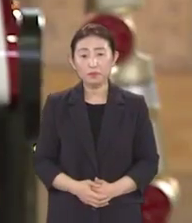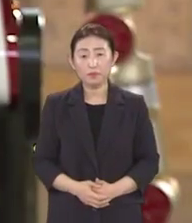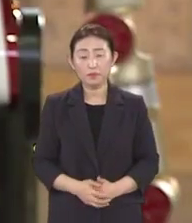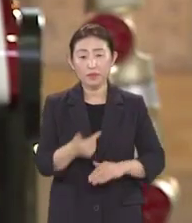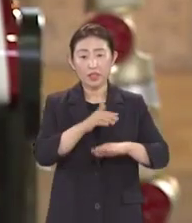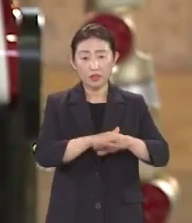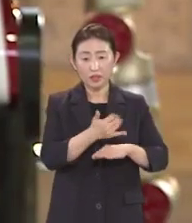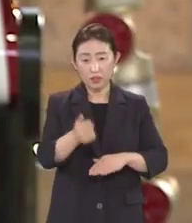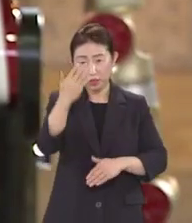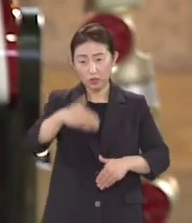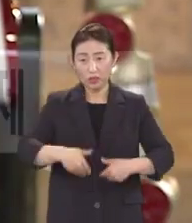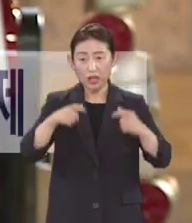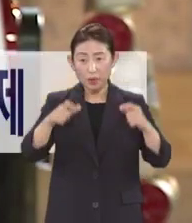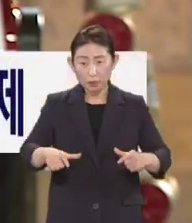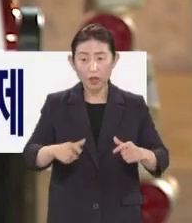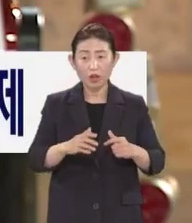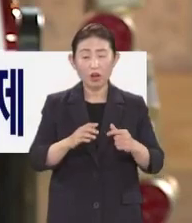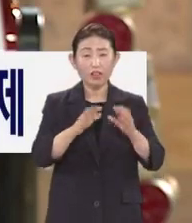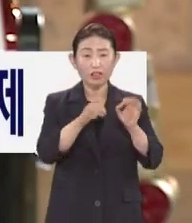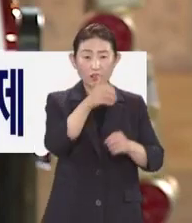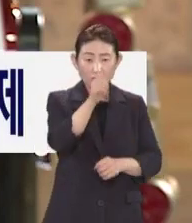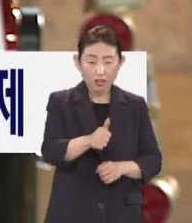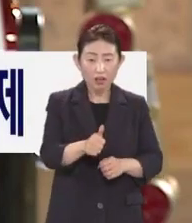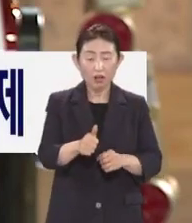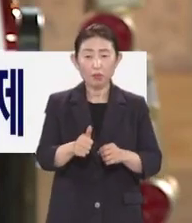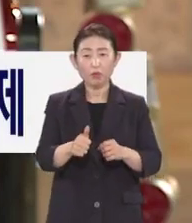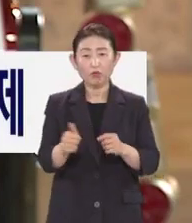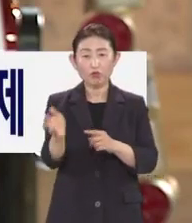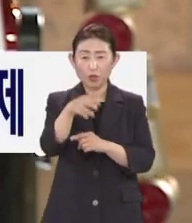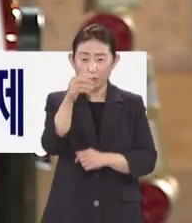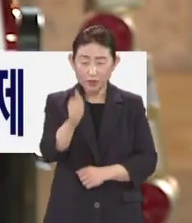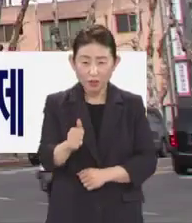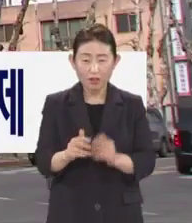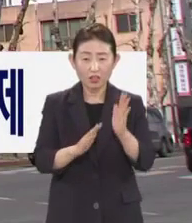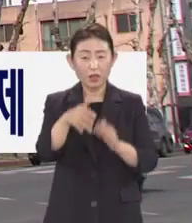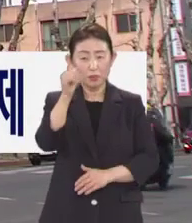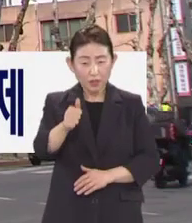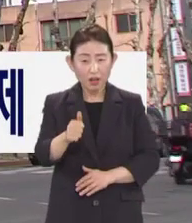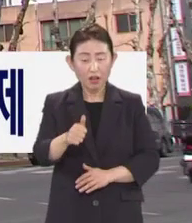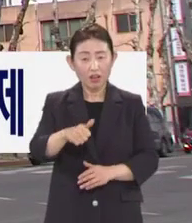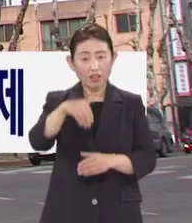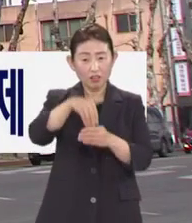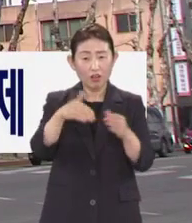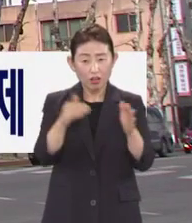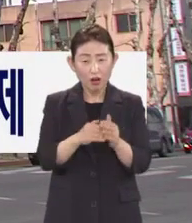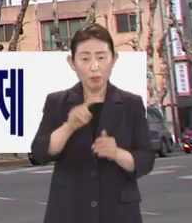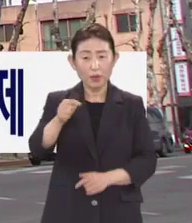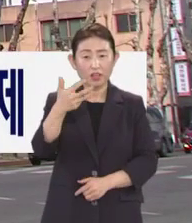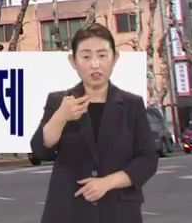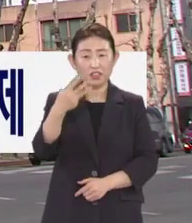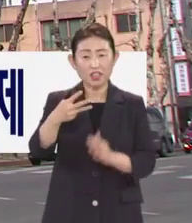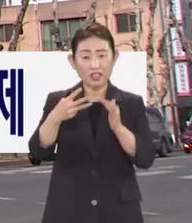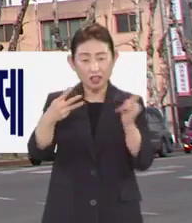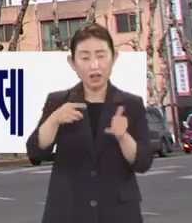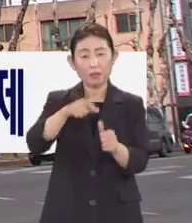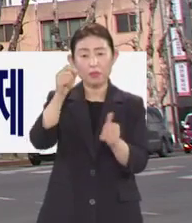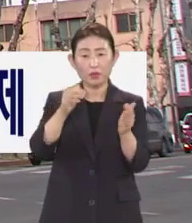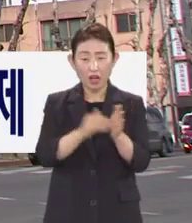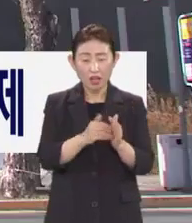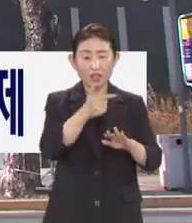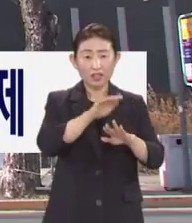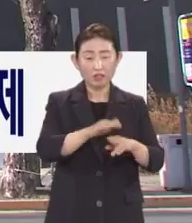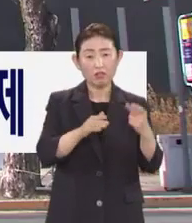대전과 세종 충남 지역의 농협과 수협, 산림조합을 이끌 조합장 183명이 선출됐습니다. 이 가운데 현직은